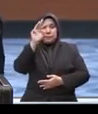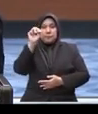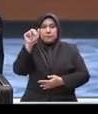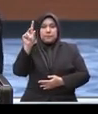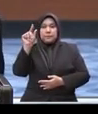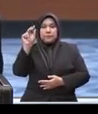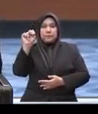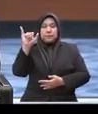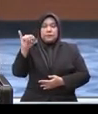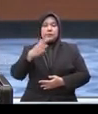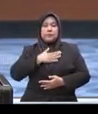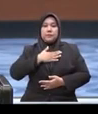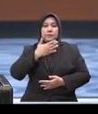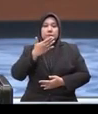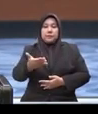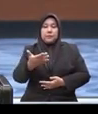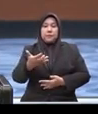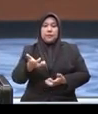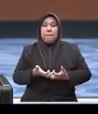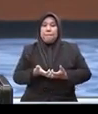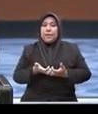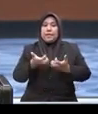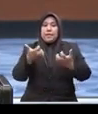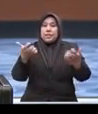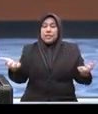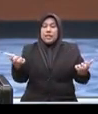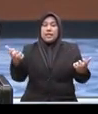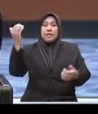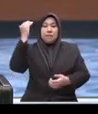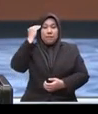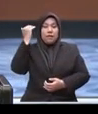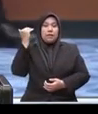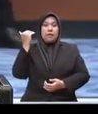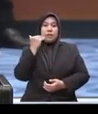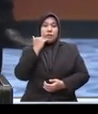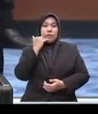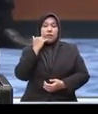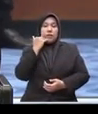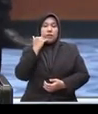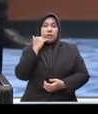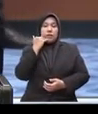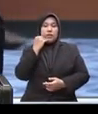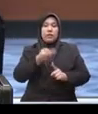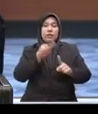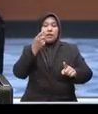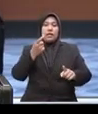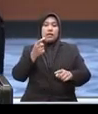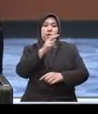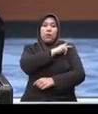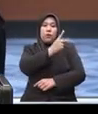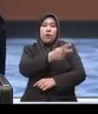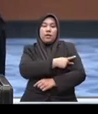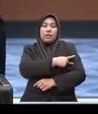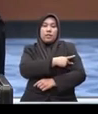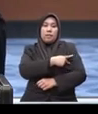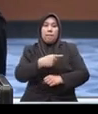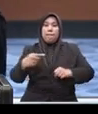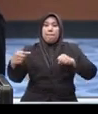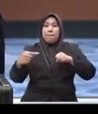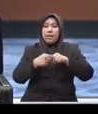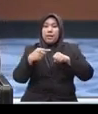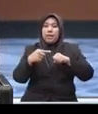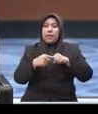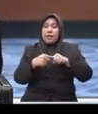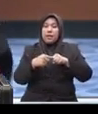hari ini komite untuk memisahkan pegunungan daripada kuasa pendakwahkan dan kita telah